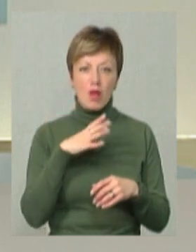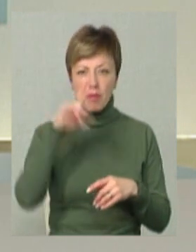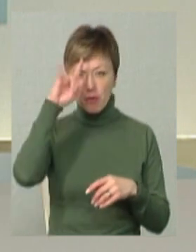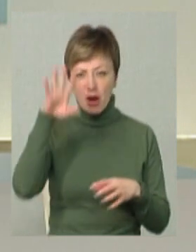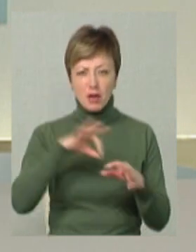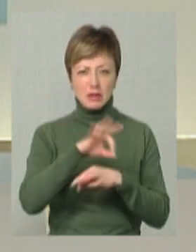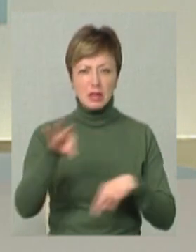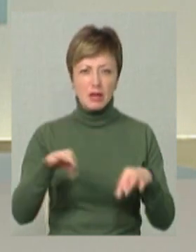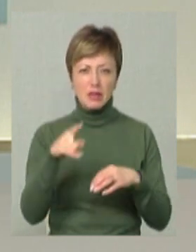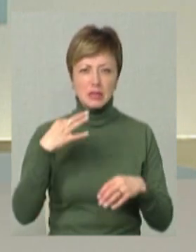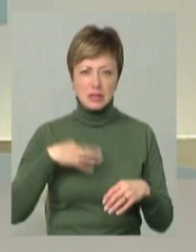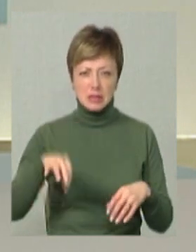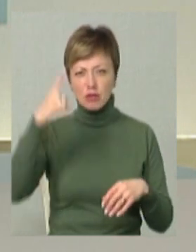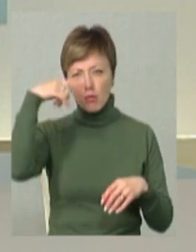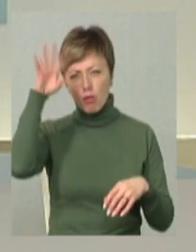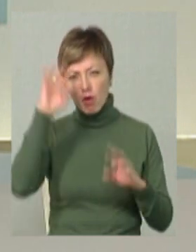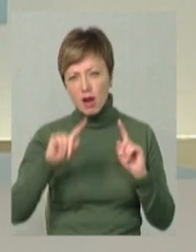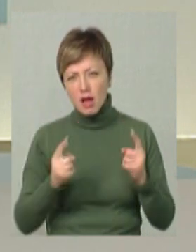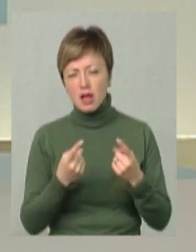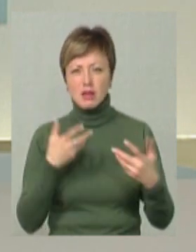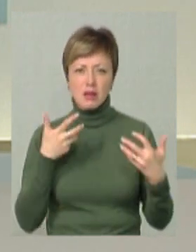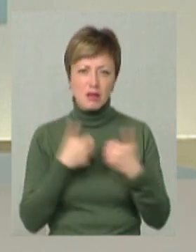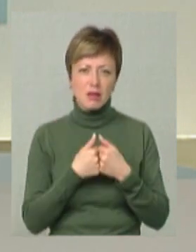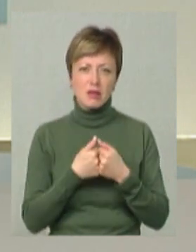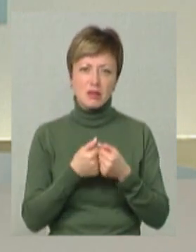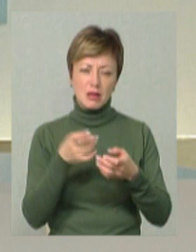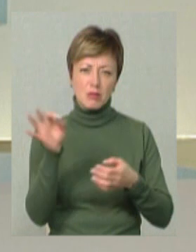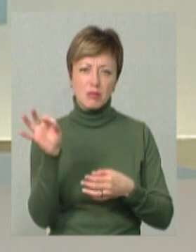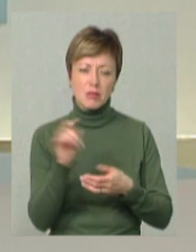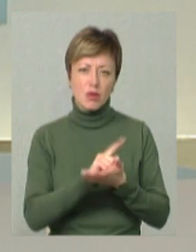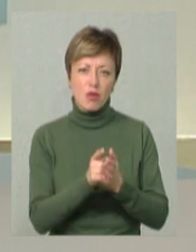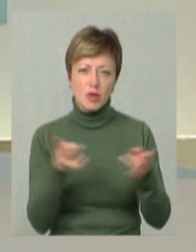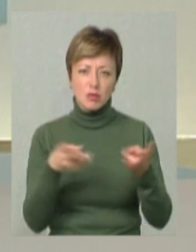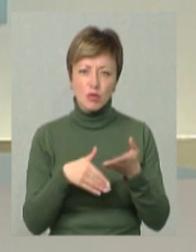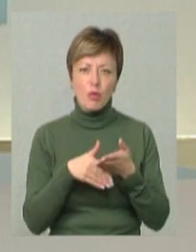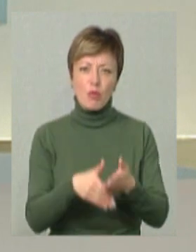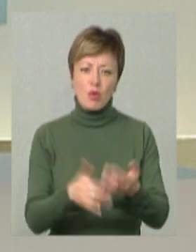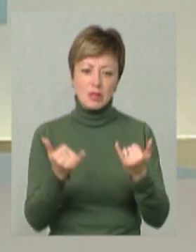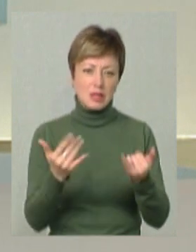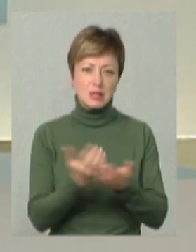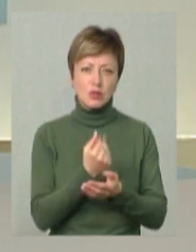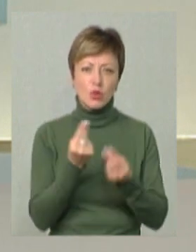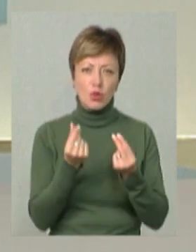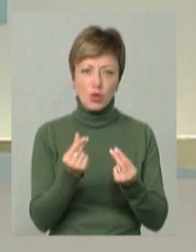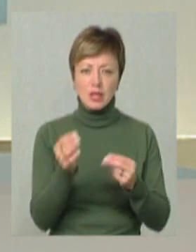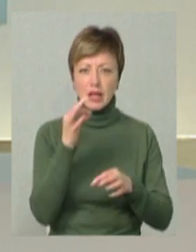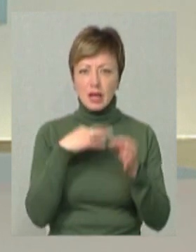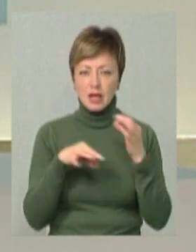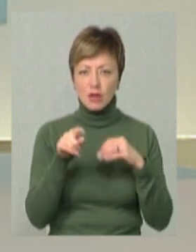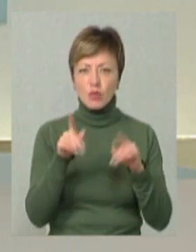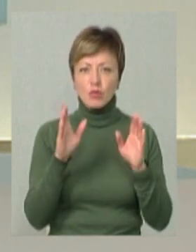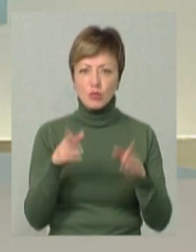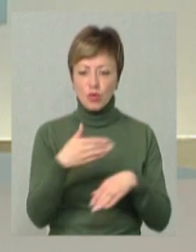популярна схема, що ваш син в поліції чи потрапив в ДТП, йому терміново потрібна допомога. Якщо зараз не знайти гроші на ліки, то